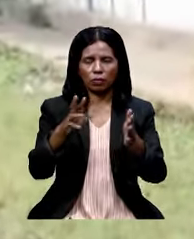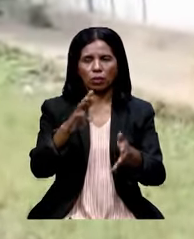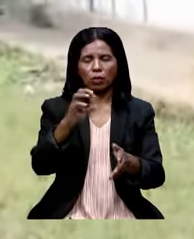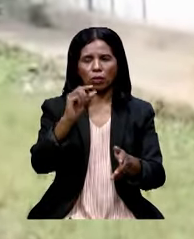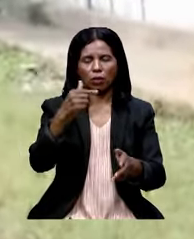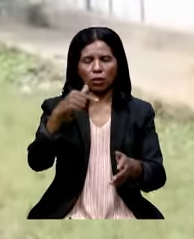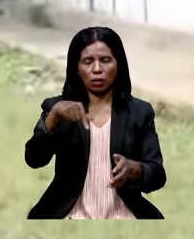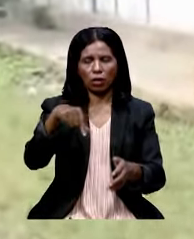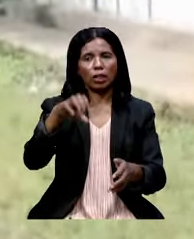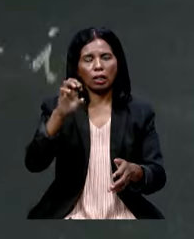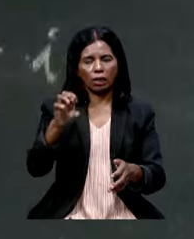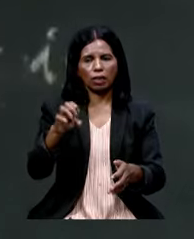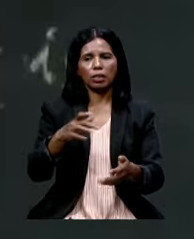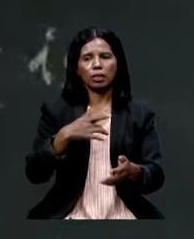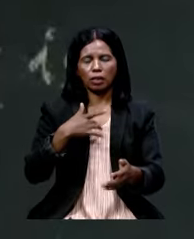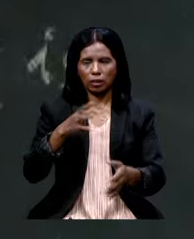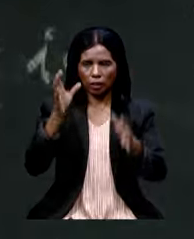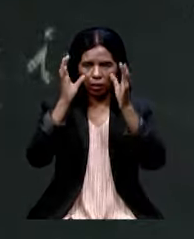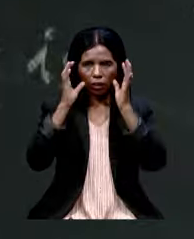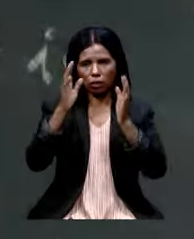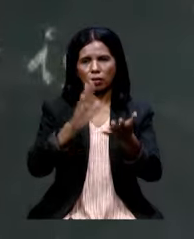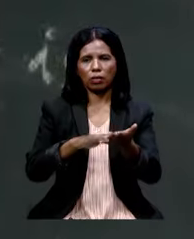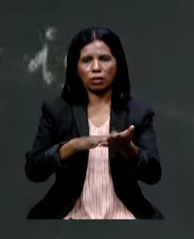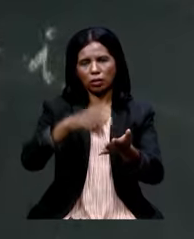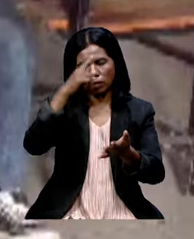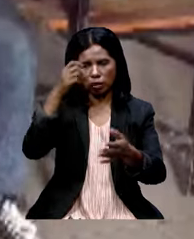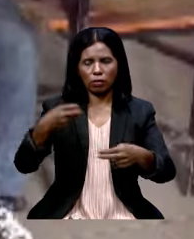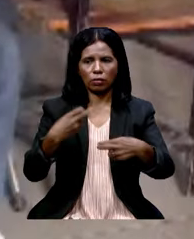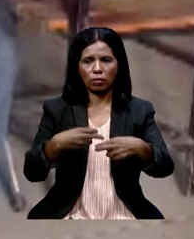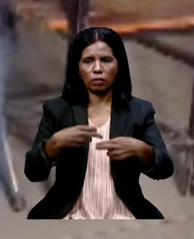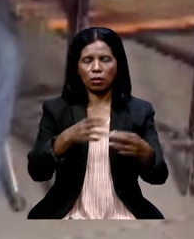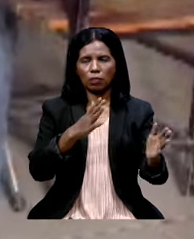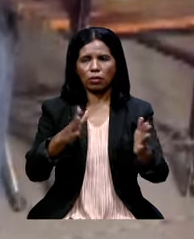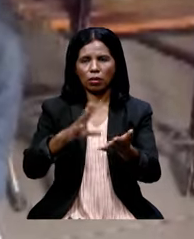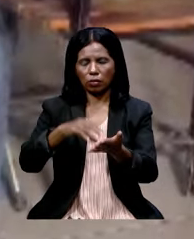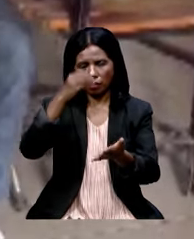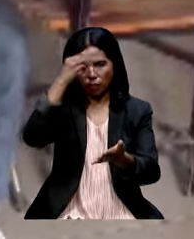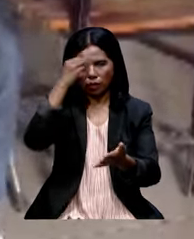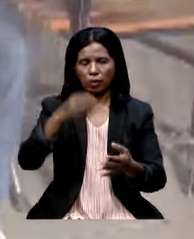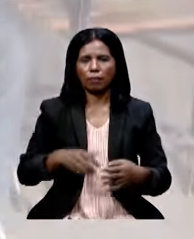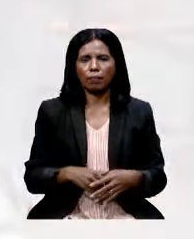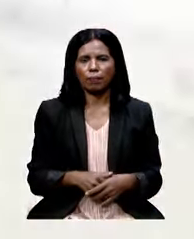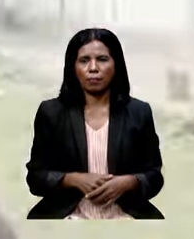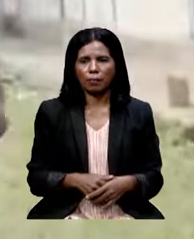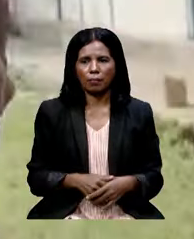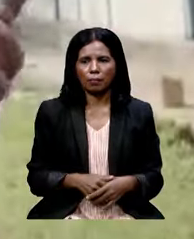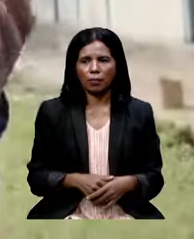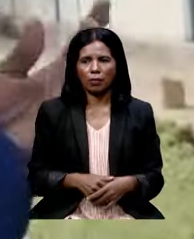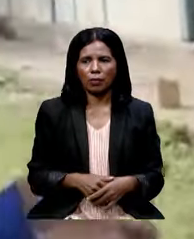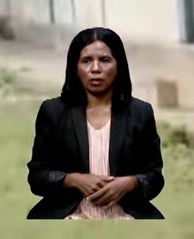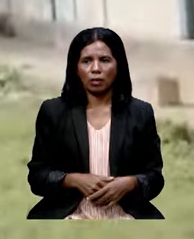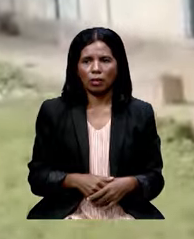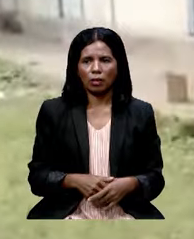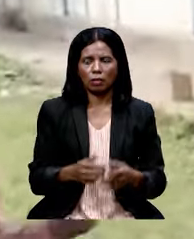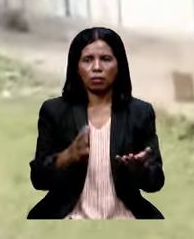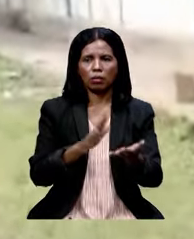da Costa senti triste com a condição escolar, também foi impacto para o processo de ensino aprendizagem. Na escola, a condição